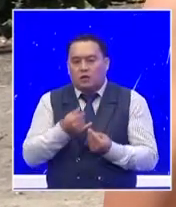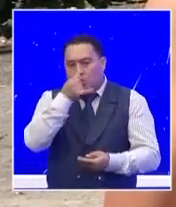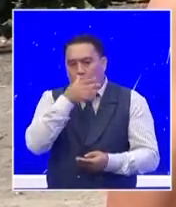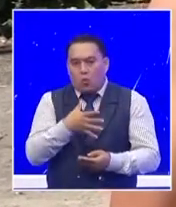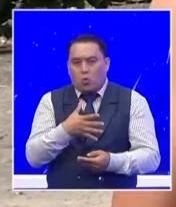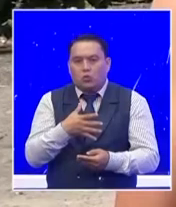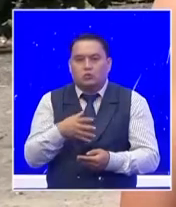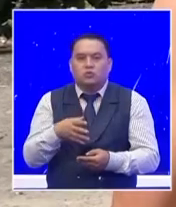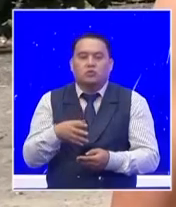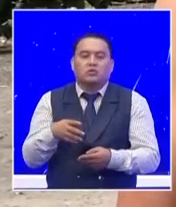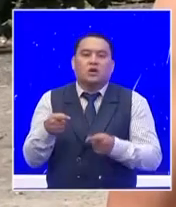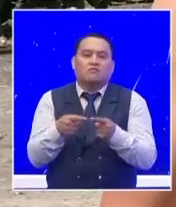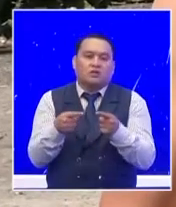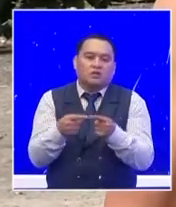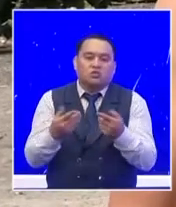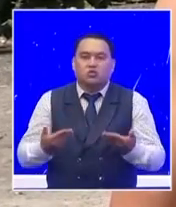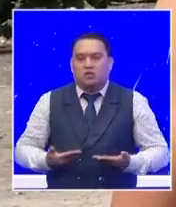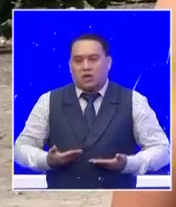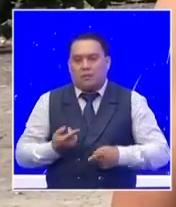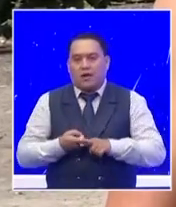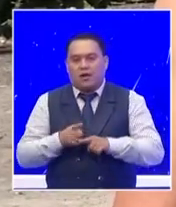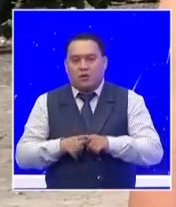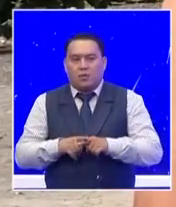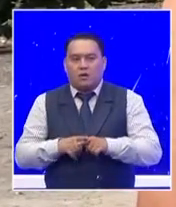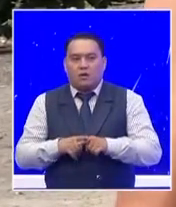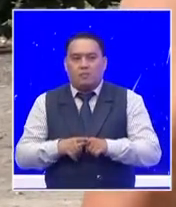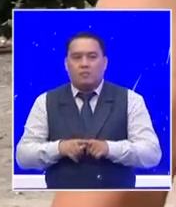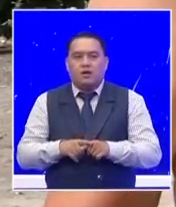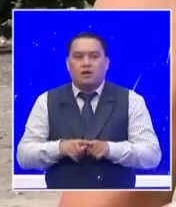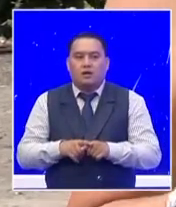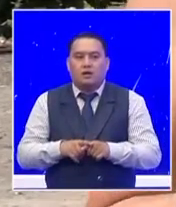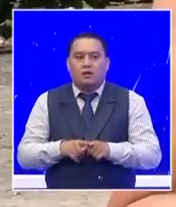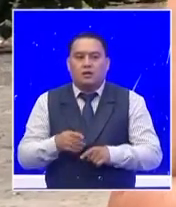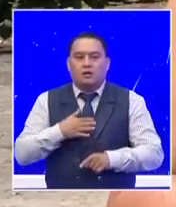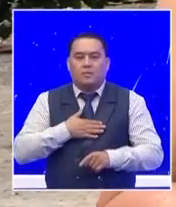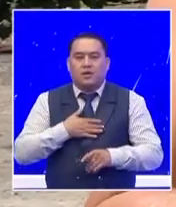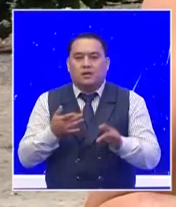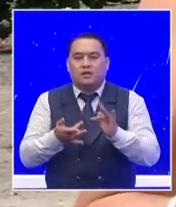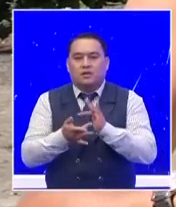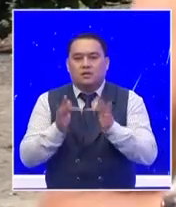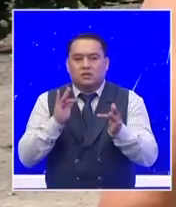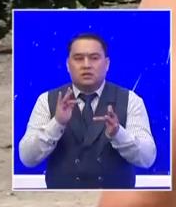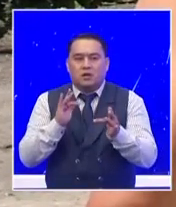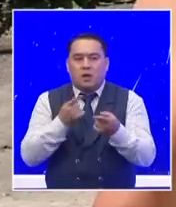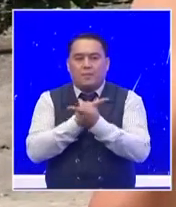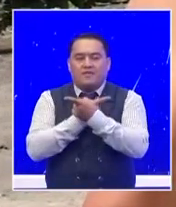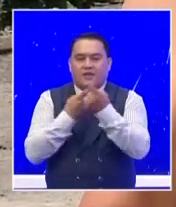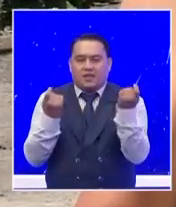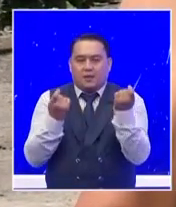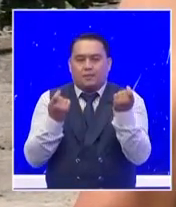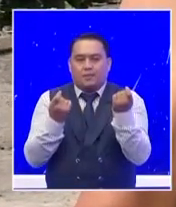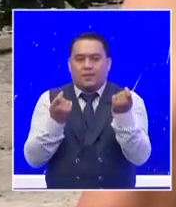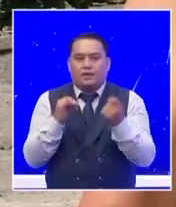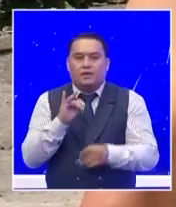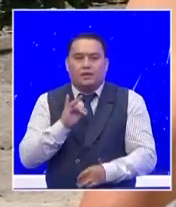может все время скитаться по квартирам. И как только мы выставили на моей страничке это объявление,